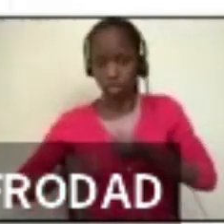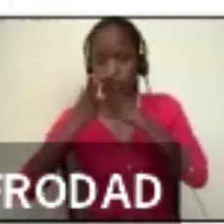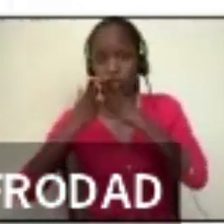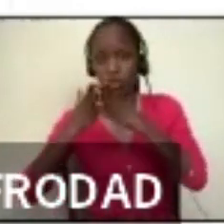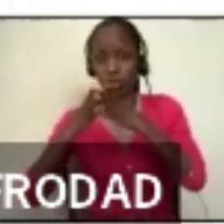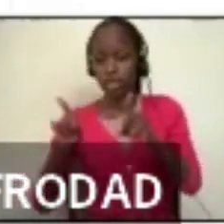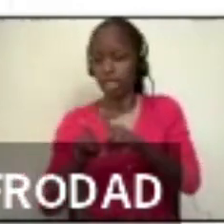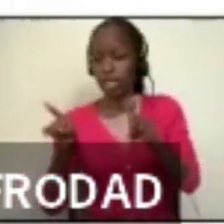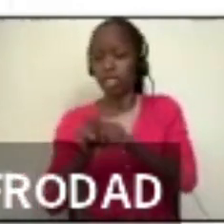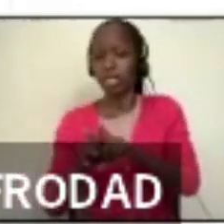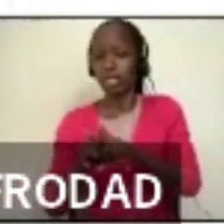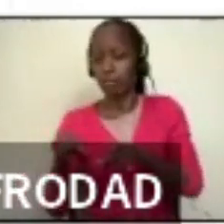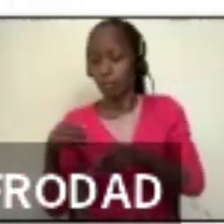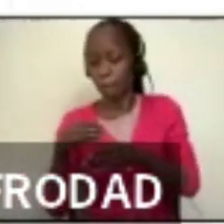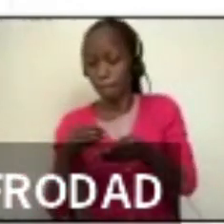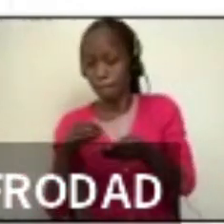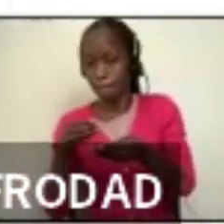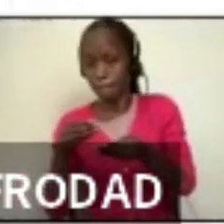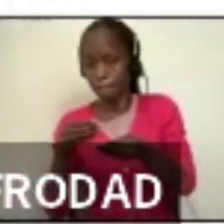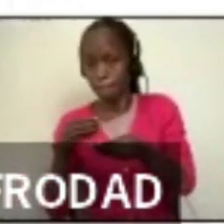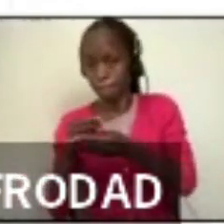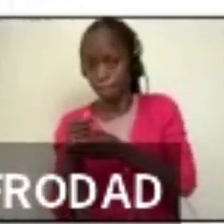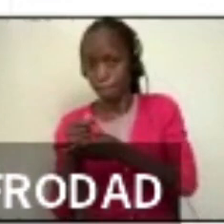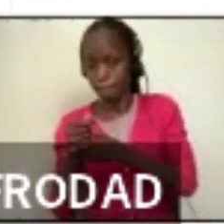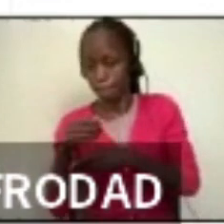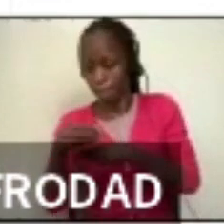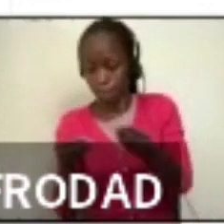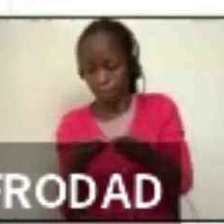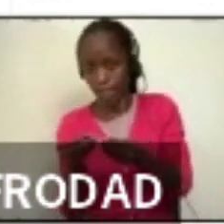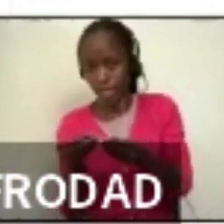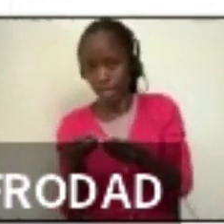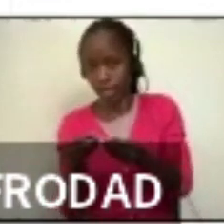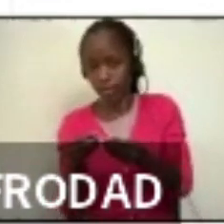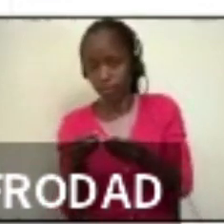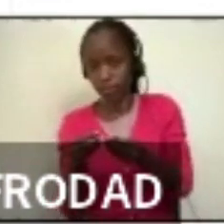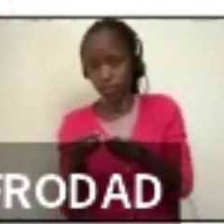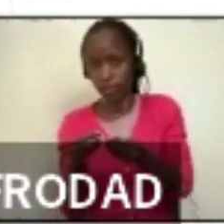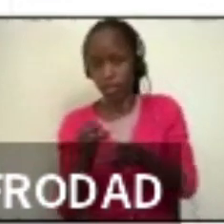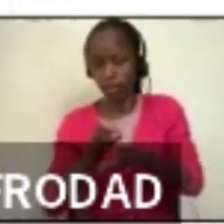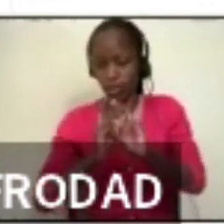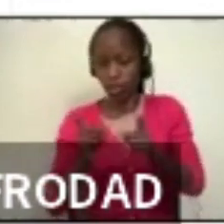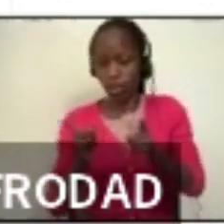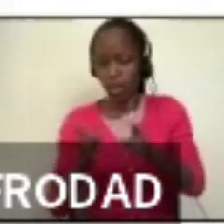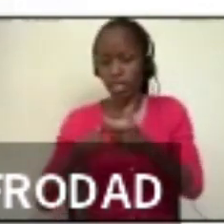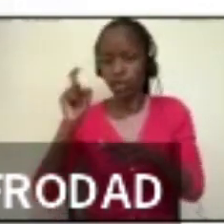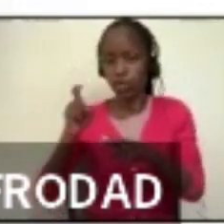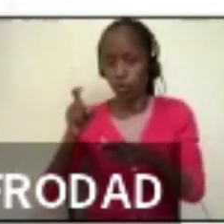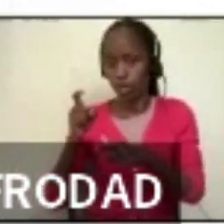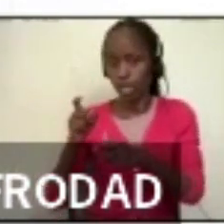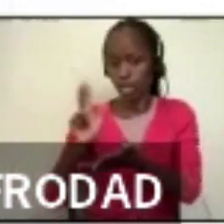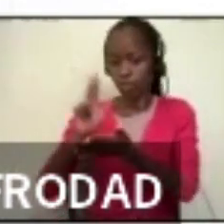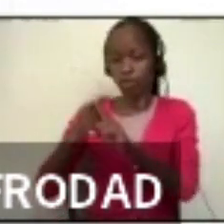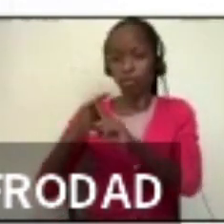armes, il faut un mandat de l'État. Donc, aucune société privée n'a le droit d'importer des armes au Burkina